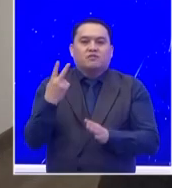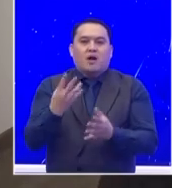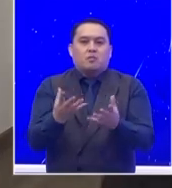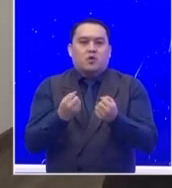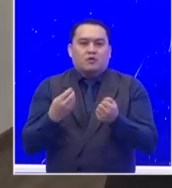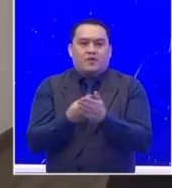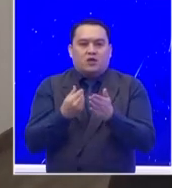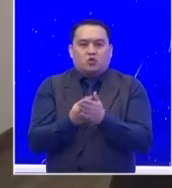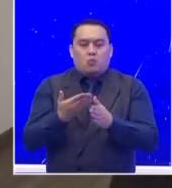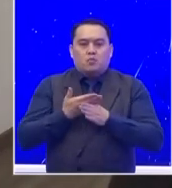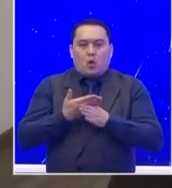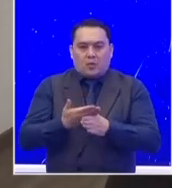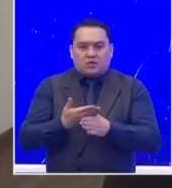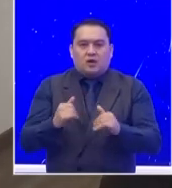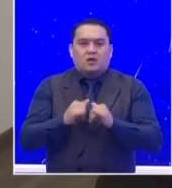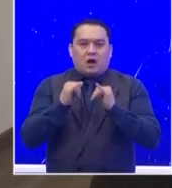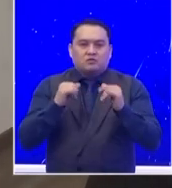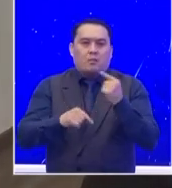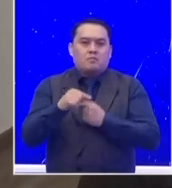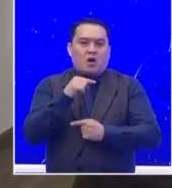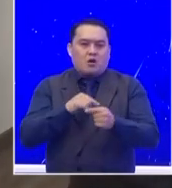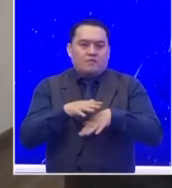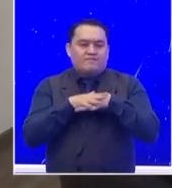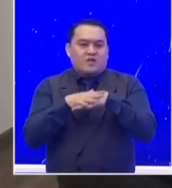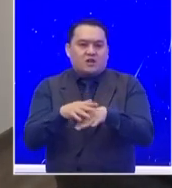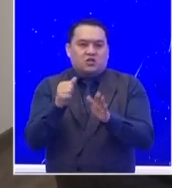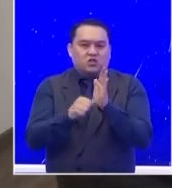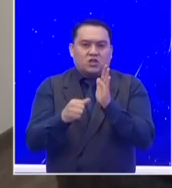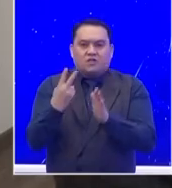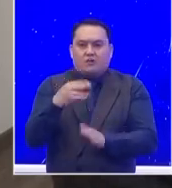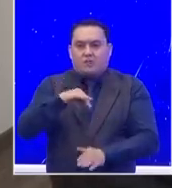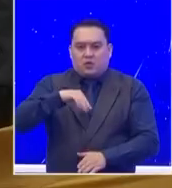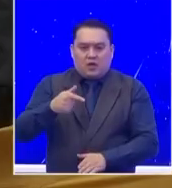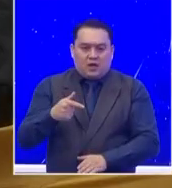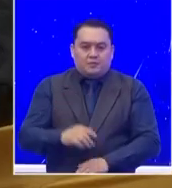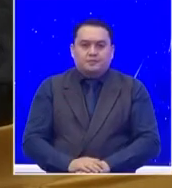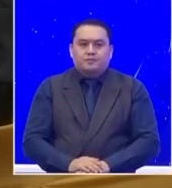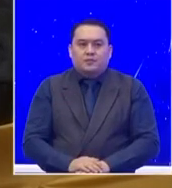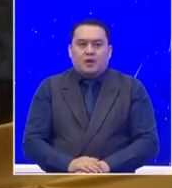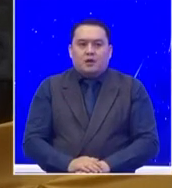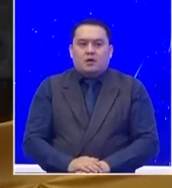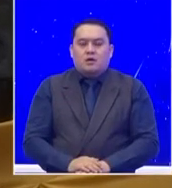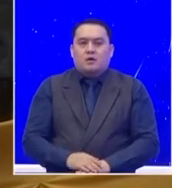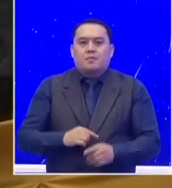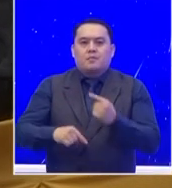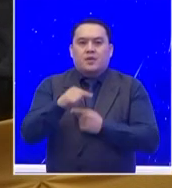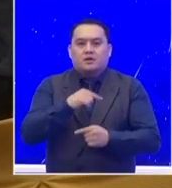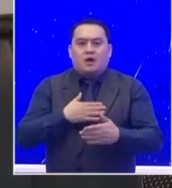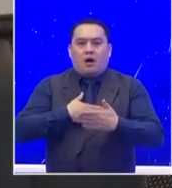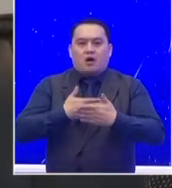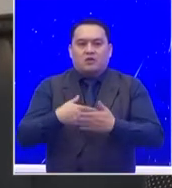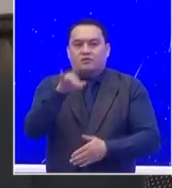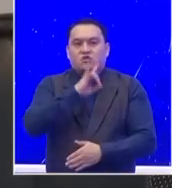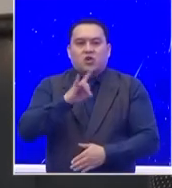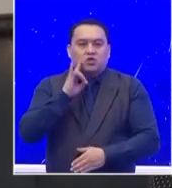получили финансовую помощь. На развитие бизнеса было выделено 62 миллиона тенге. Набирает обороты бизнес-активность женщин и в целом